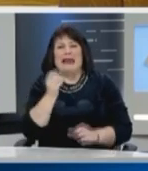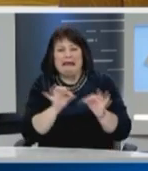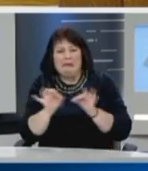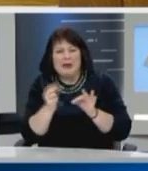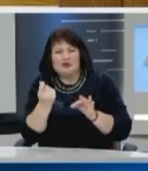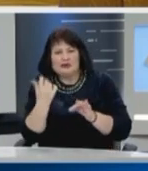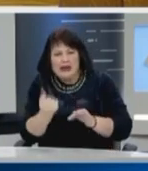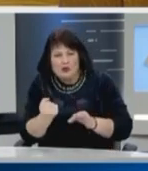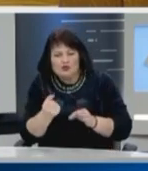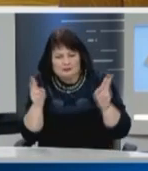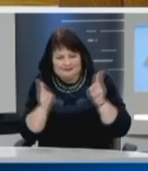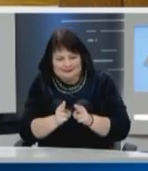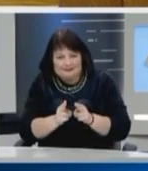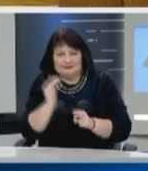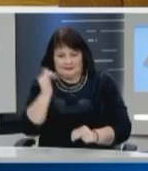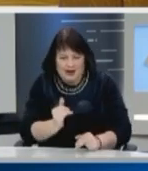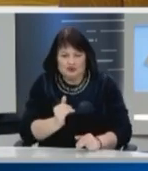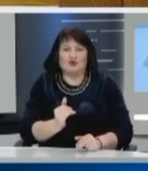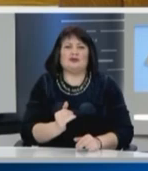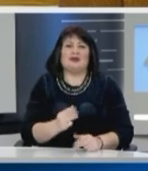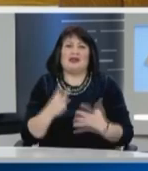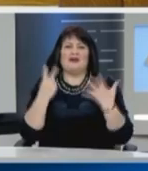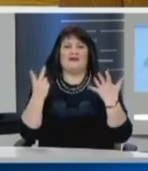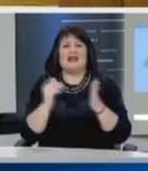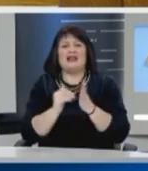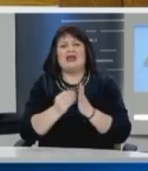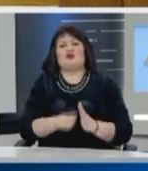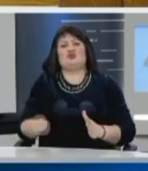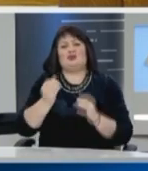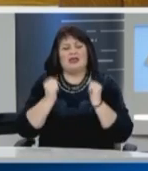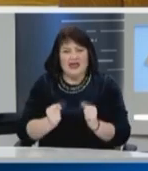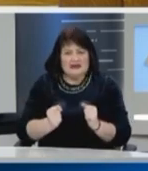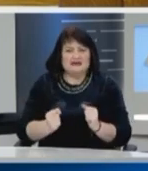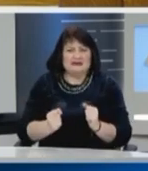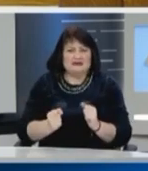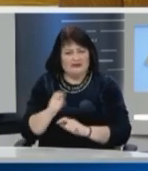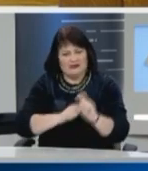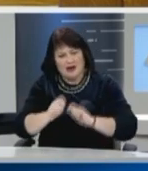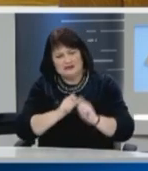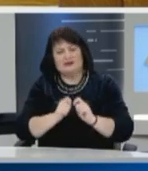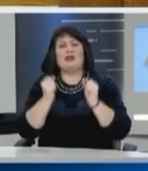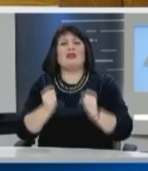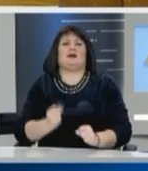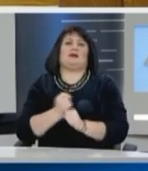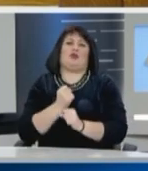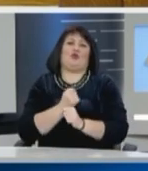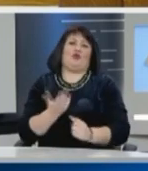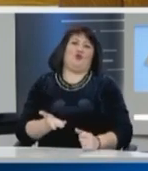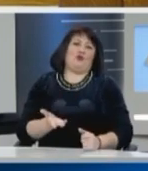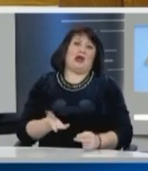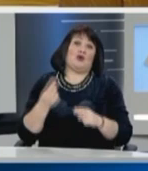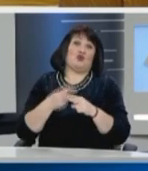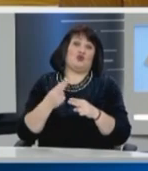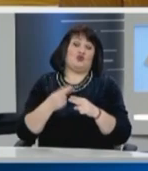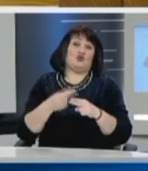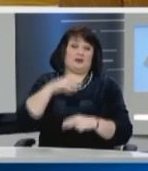περιουσίες, την πρόβλεψη για 7.000 περισσότερες θέσεις εργασίας σε